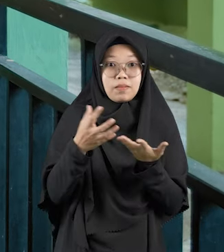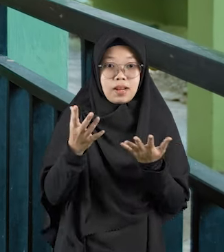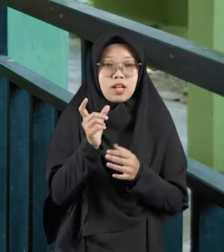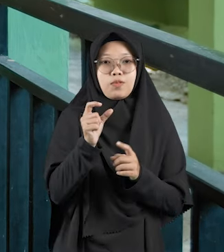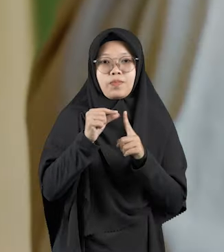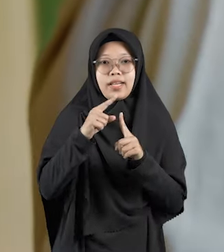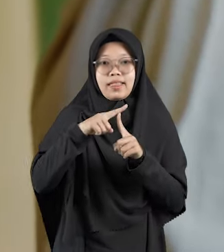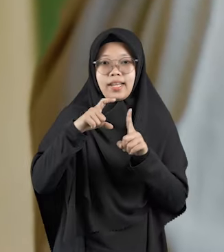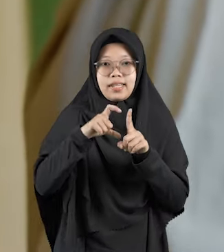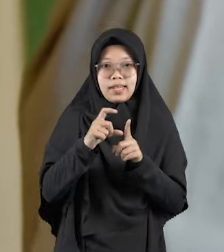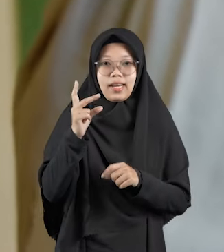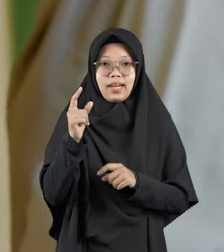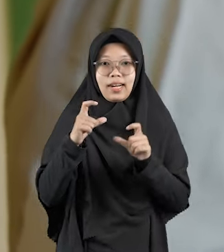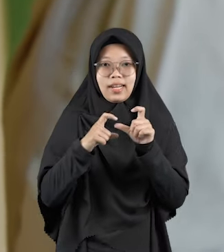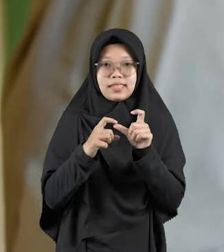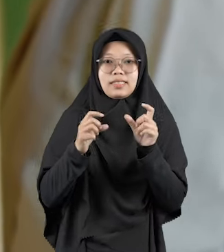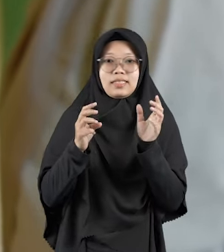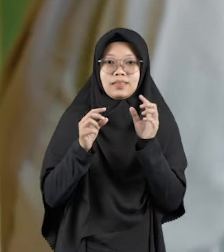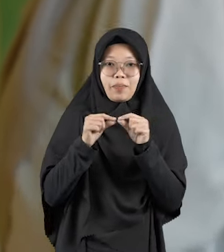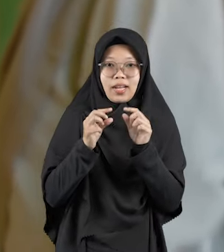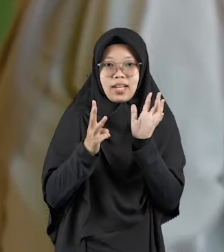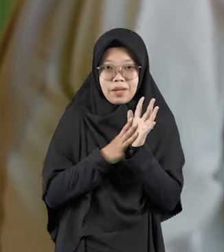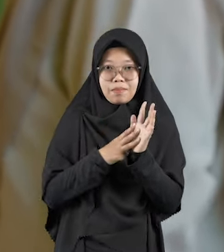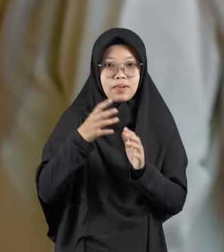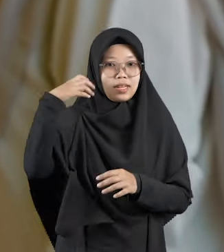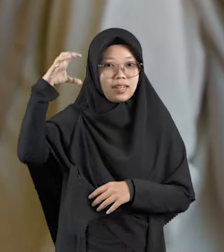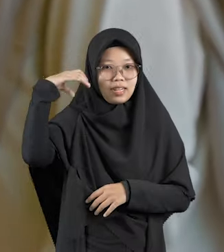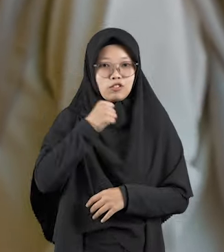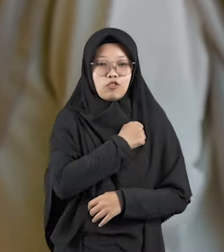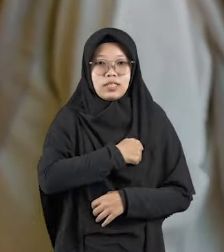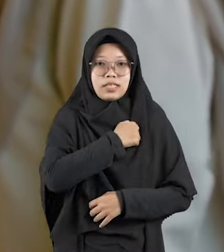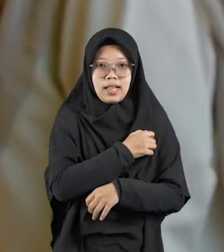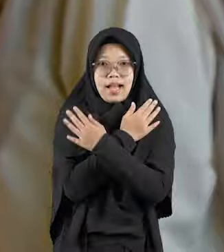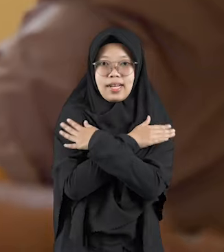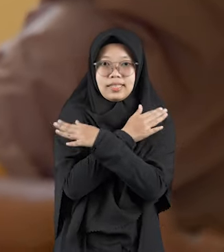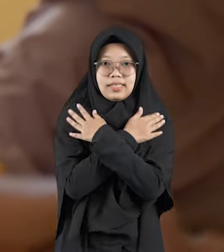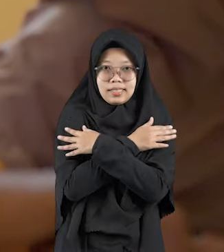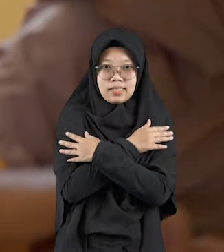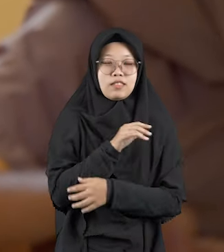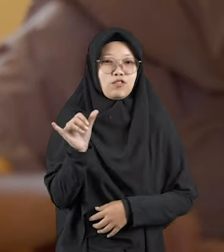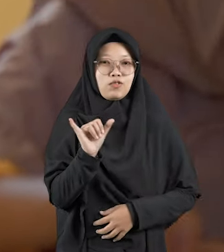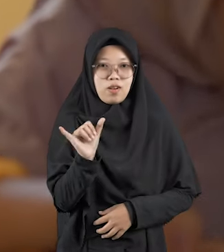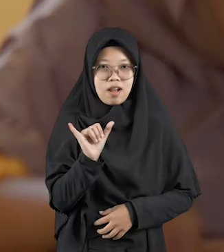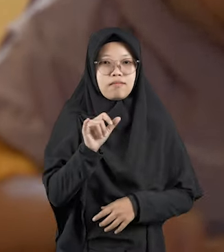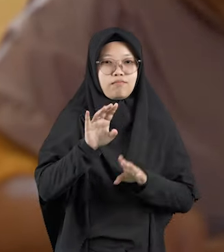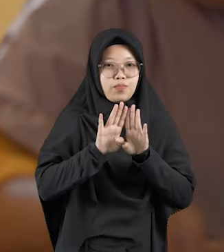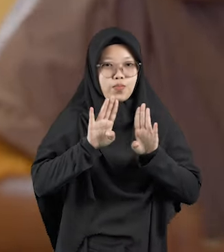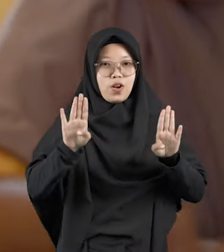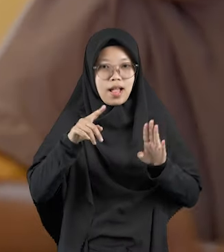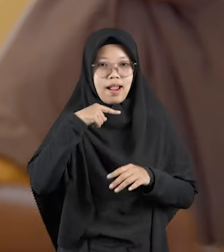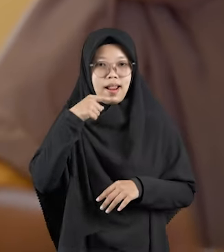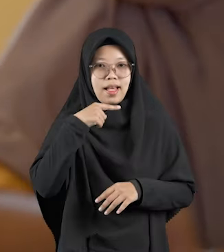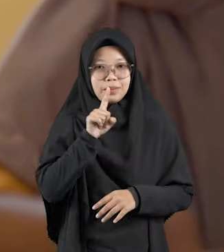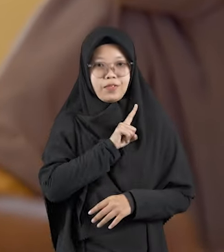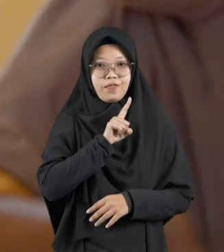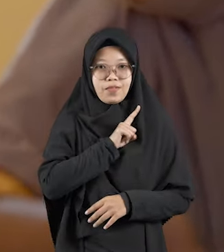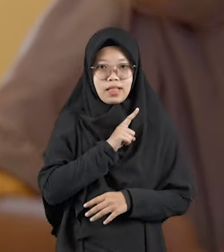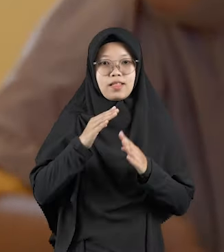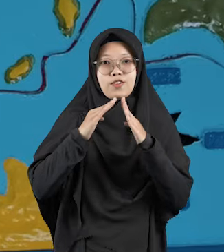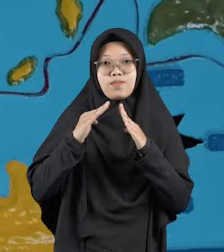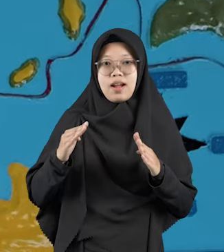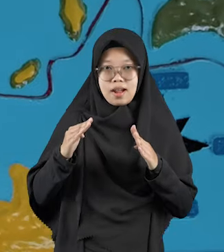PTD Rumah Sejahtera Berujroh Mekarya, Dinas Sosial Aceh. Dan juga membuka les private mandiri di